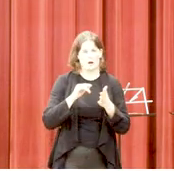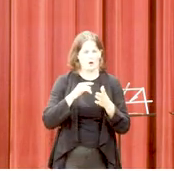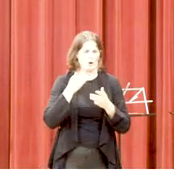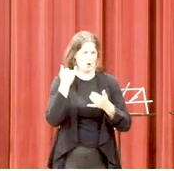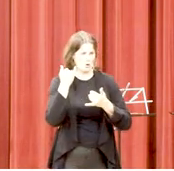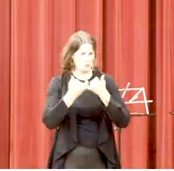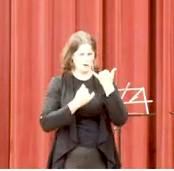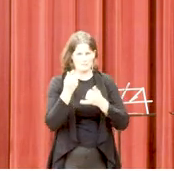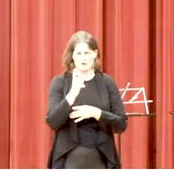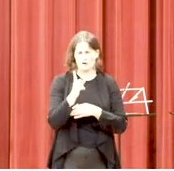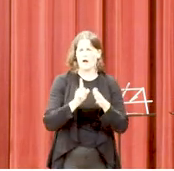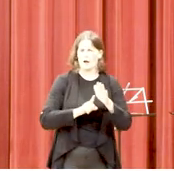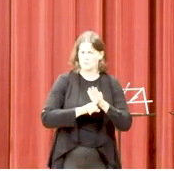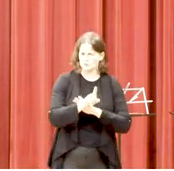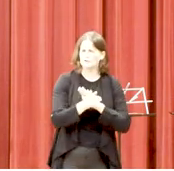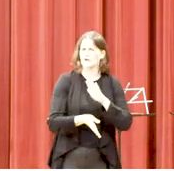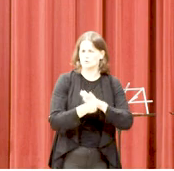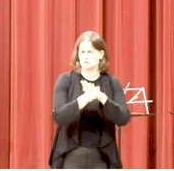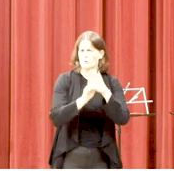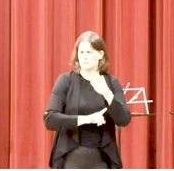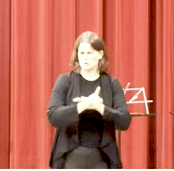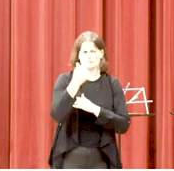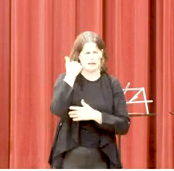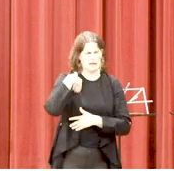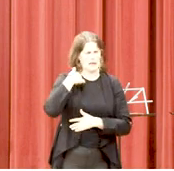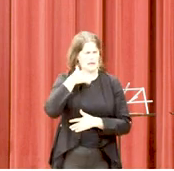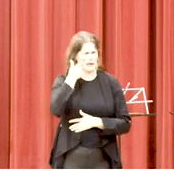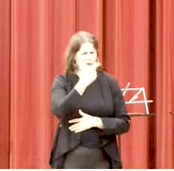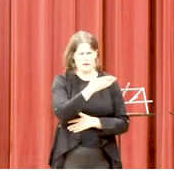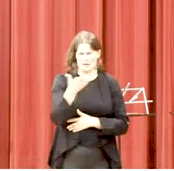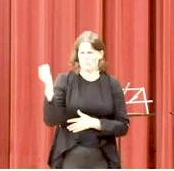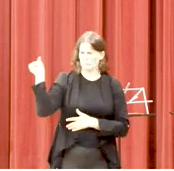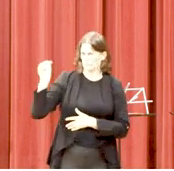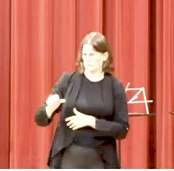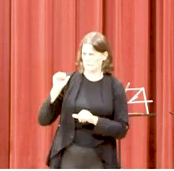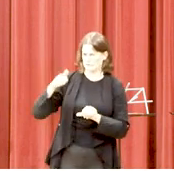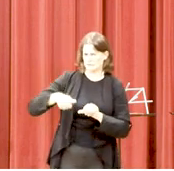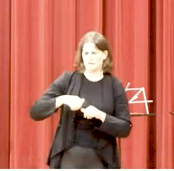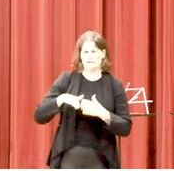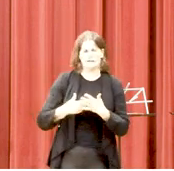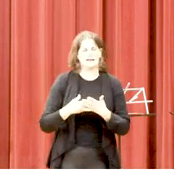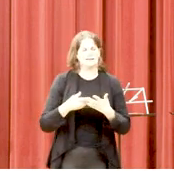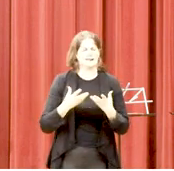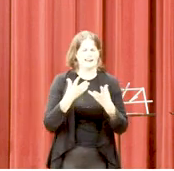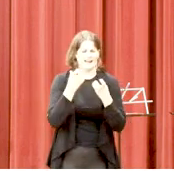estan per venir. On està ara la mancança? En la part més humanística.